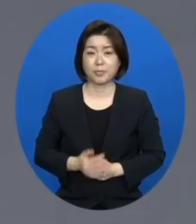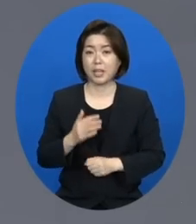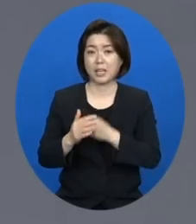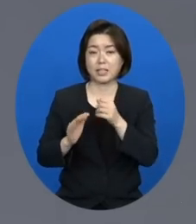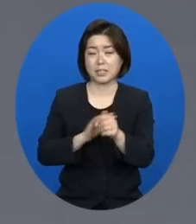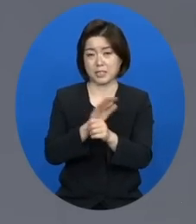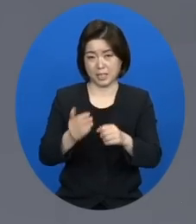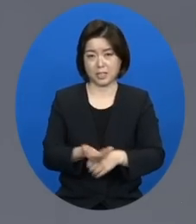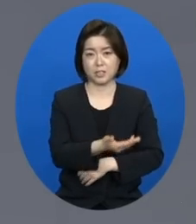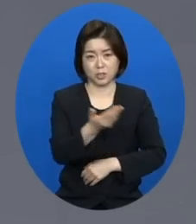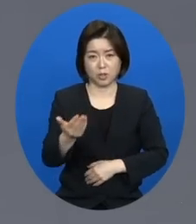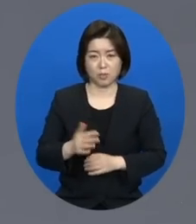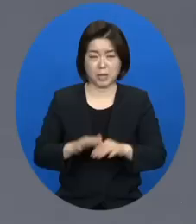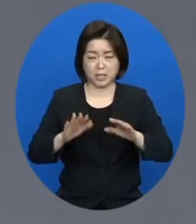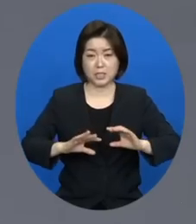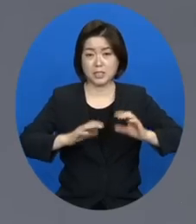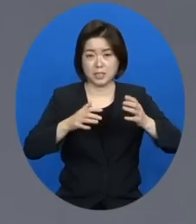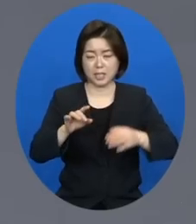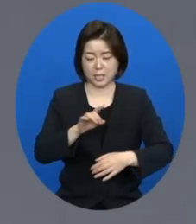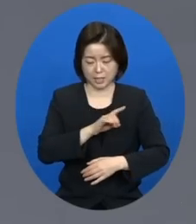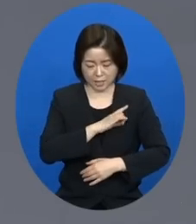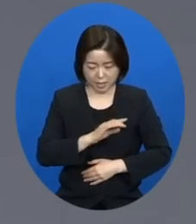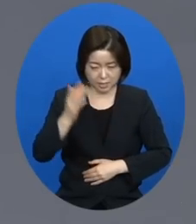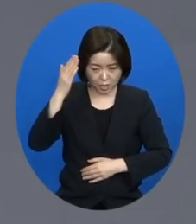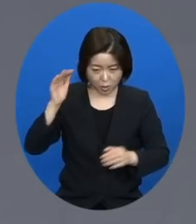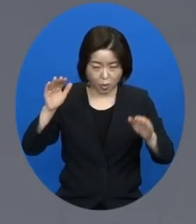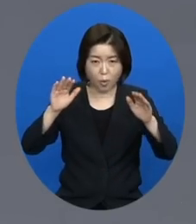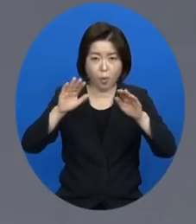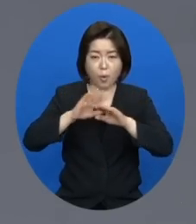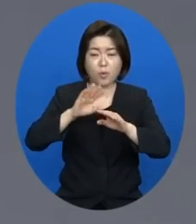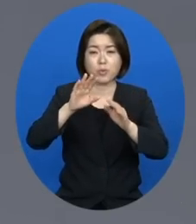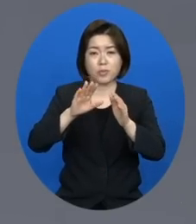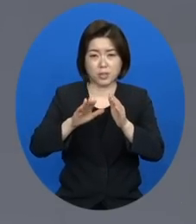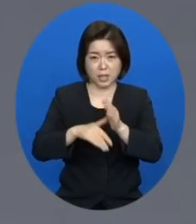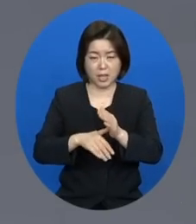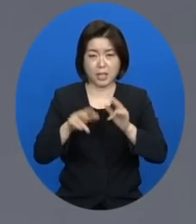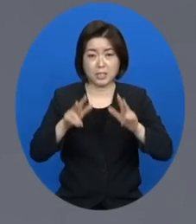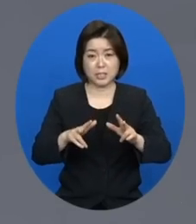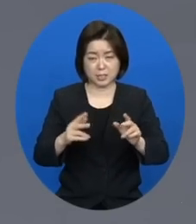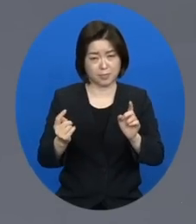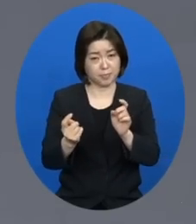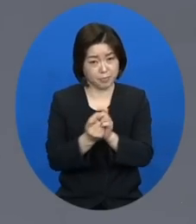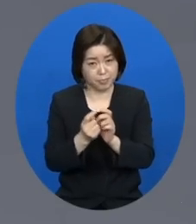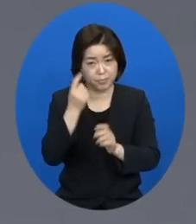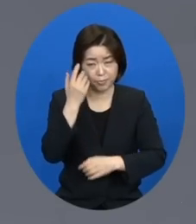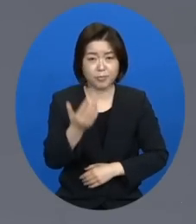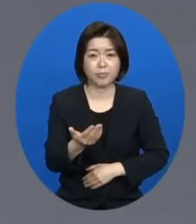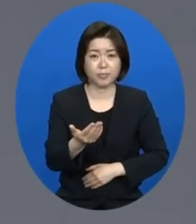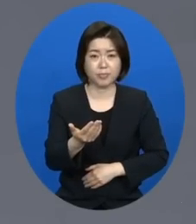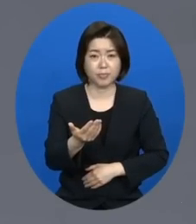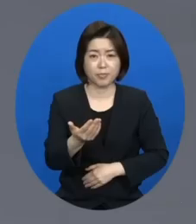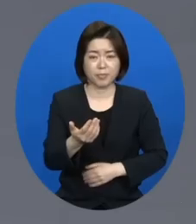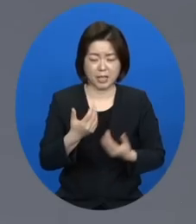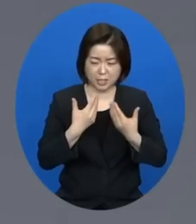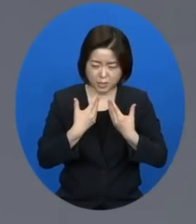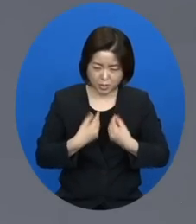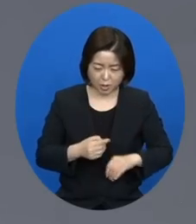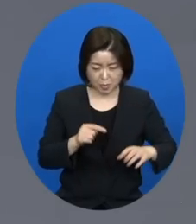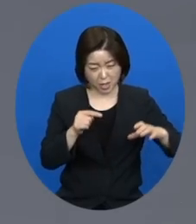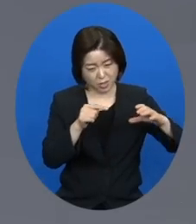여러분, 인생의 가장 어두운 시절을 혹시 지나고 계십니까? 절망의